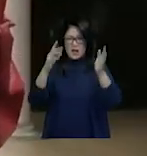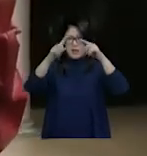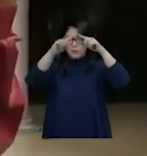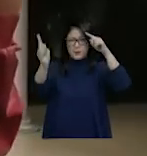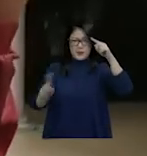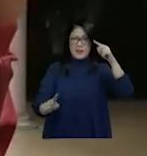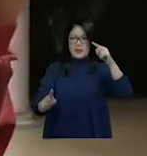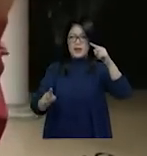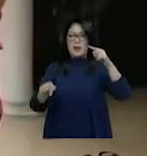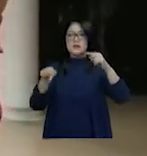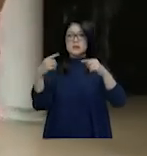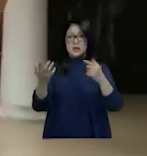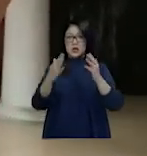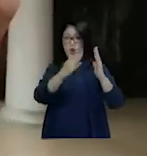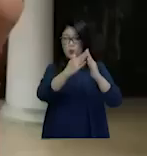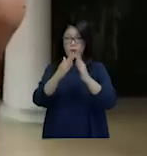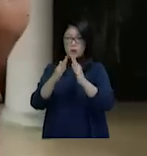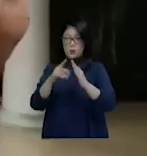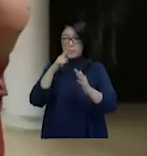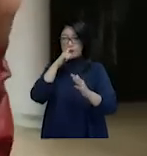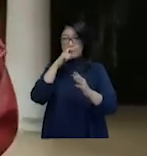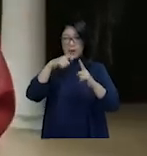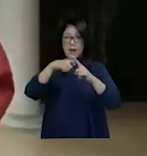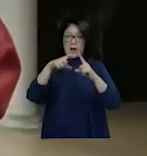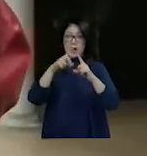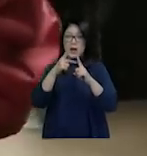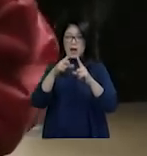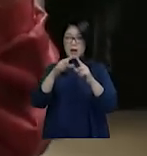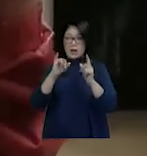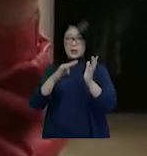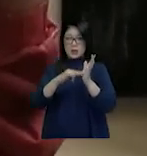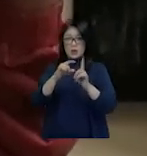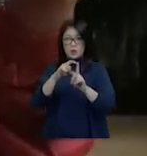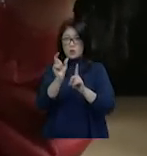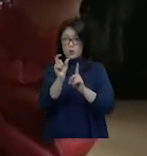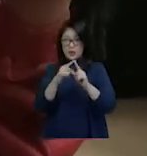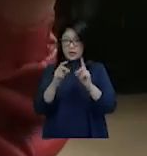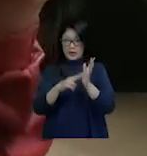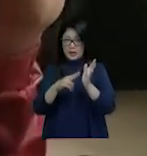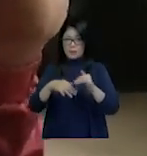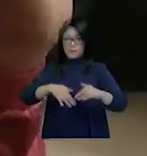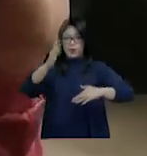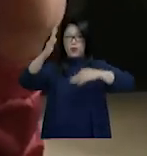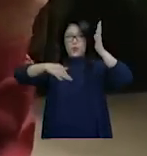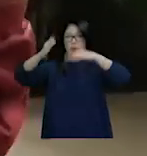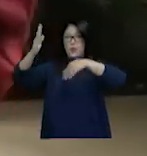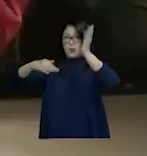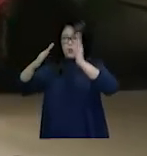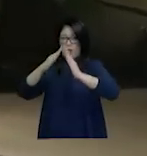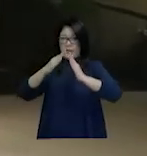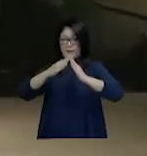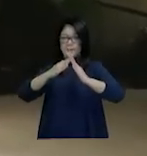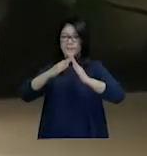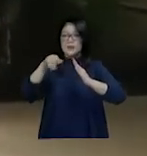Pak Ahmad Hairudin, mantan ketua RW 2, itu terbang semuanya. Tapi tersangkut di